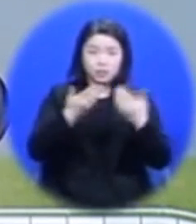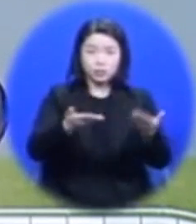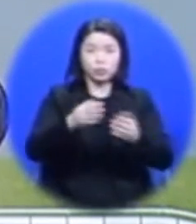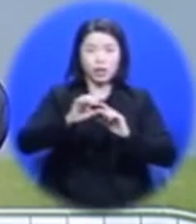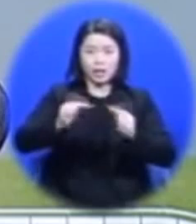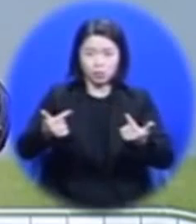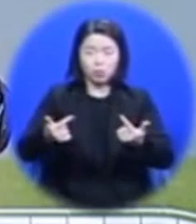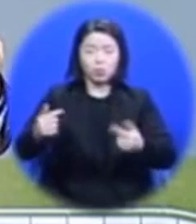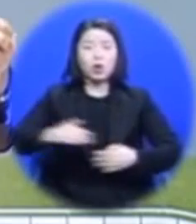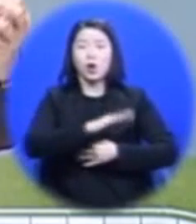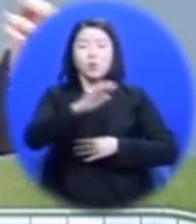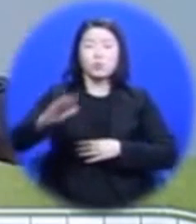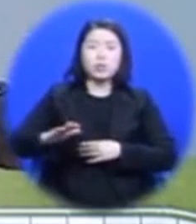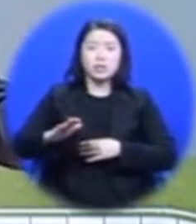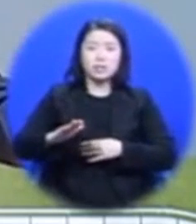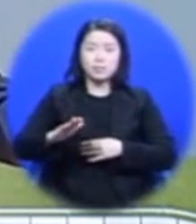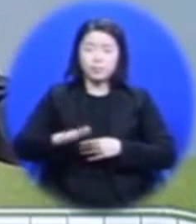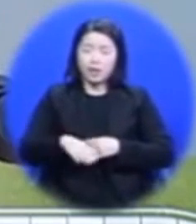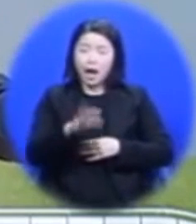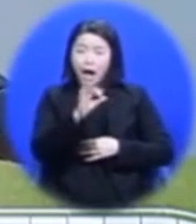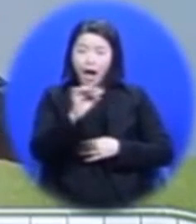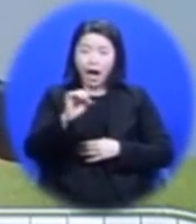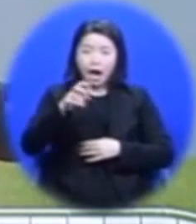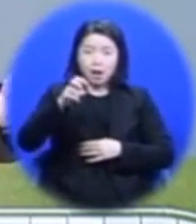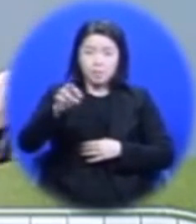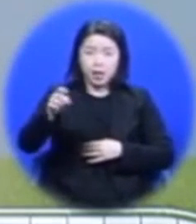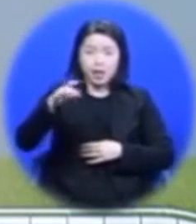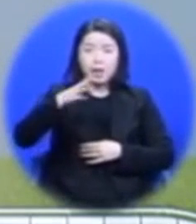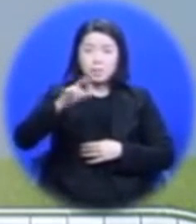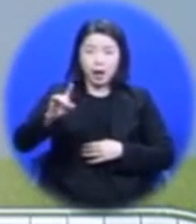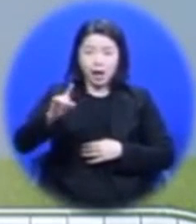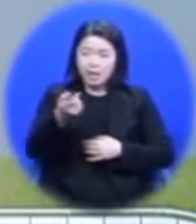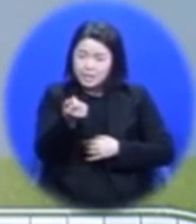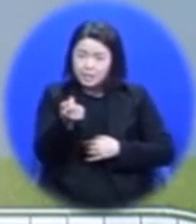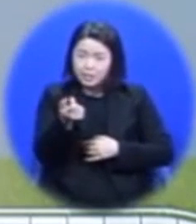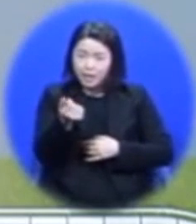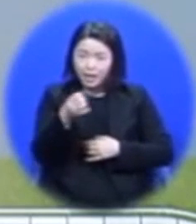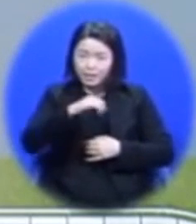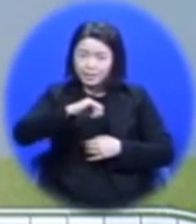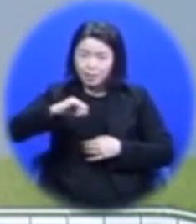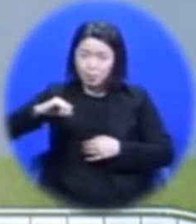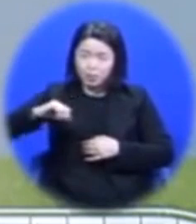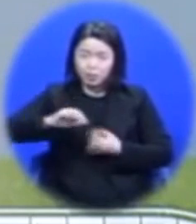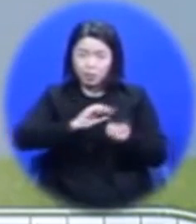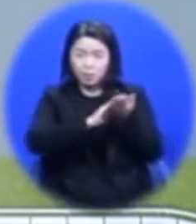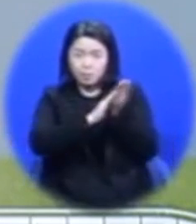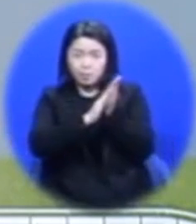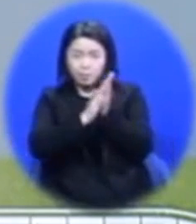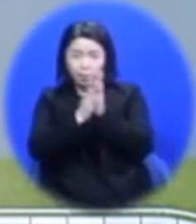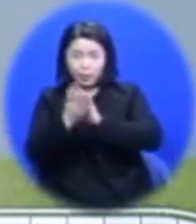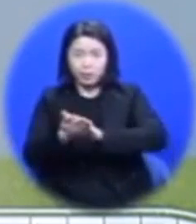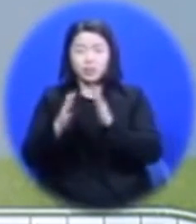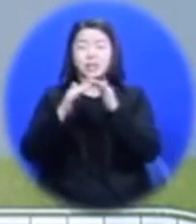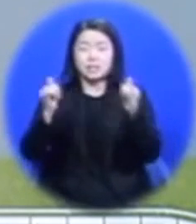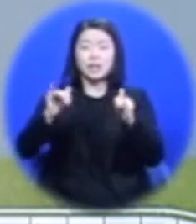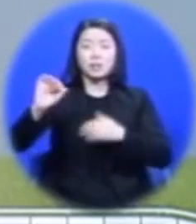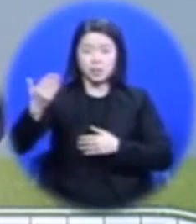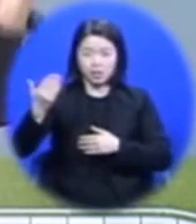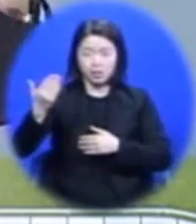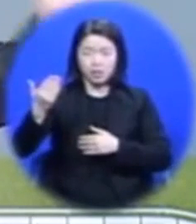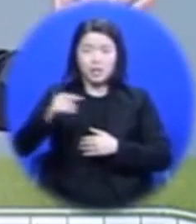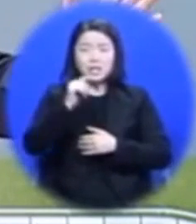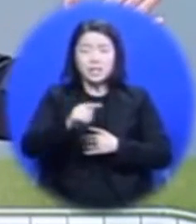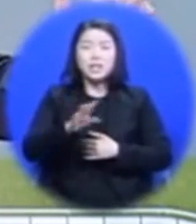우리는 아주 아메바 같은 데서부터 그렇게 동물로, 동물이 사람이 되는, 이렇게 해서 우리가 사람이 된 거.